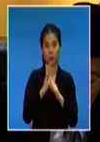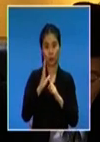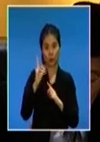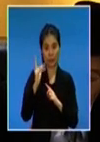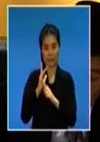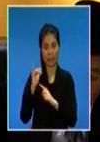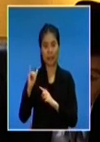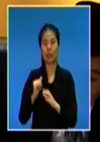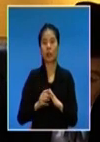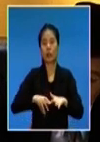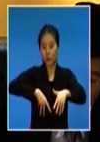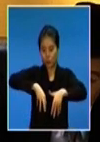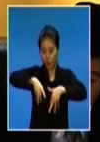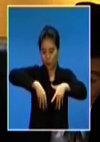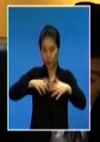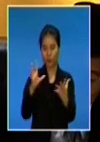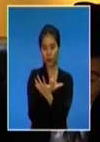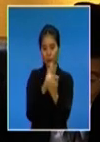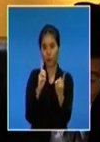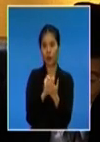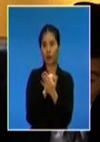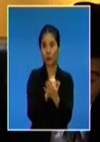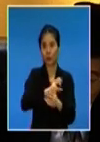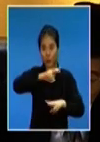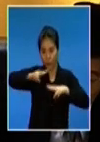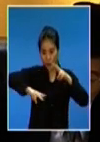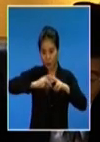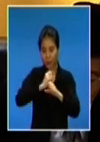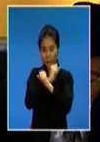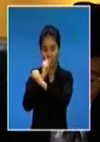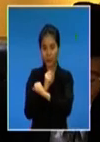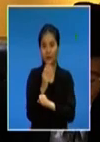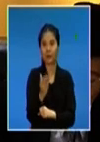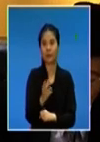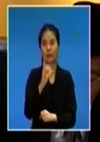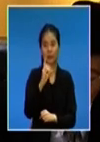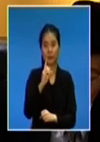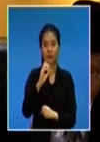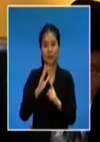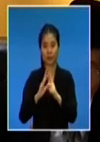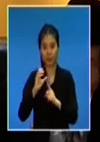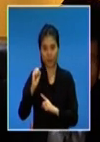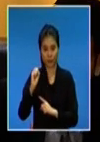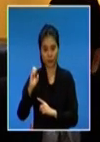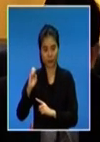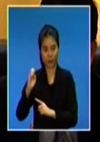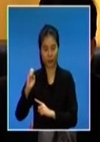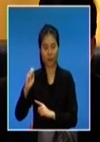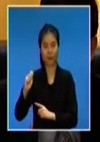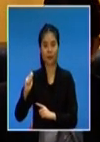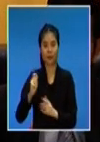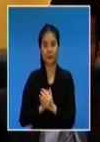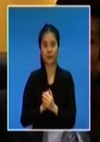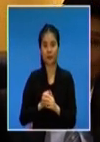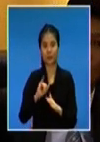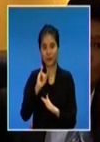คมก็อยากจะเรียนว่าในส่วนนี้นะครับเรื่องจปท.นี่ผมตอบแทนท่านดุสิตไปว่า ต้นทางเนี่ยมันมาจากจปท่านดุสิตเป็นค